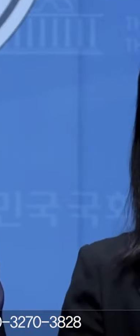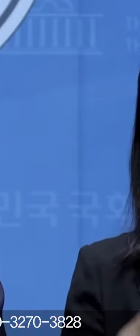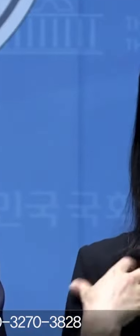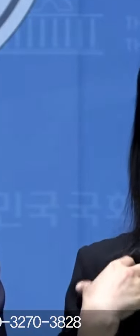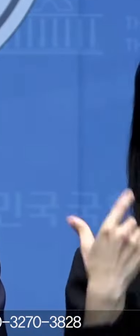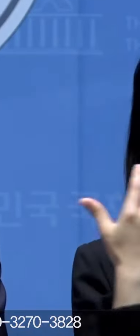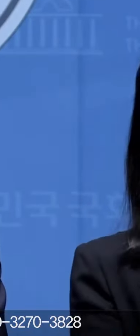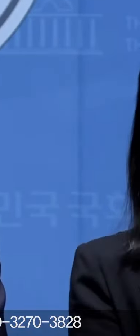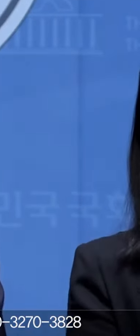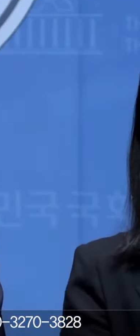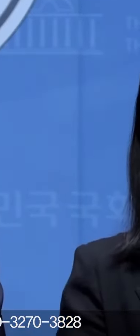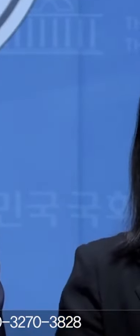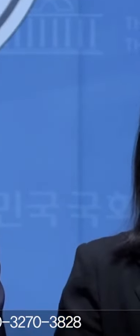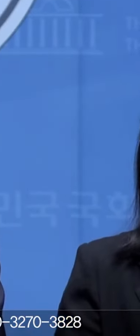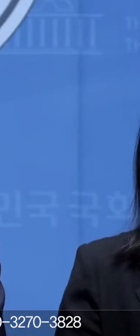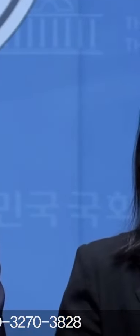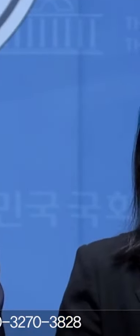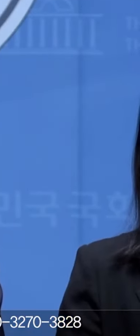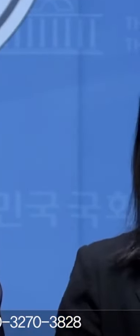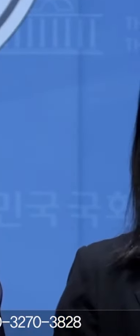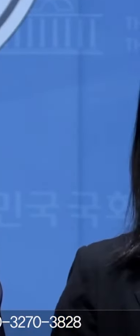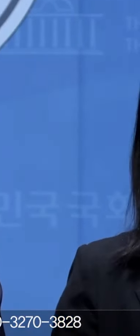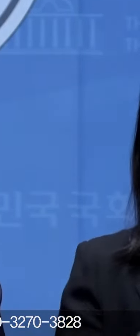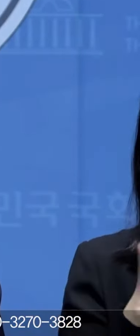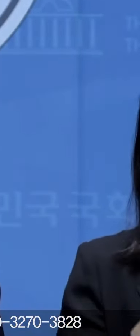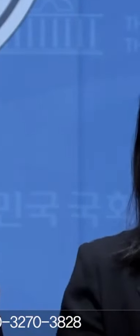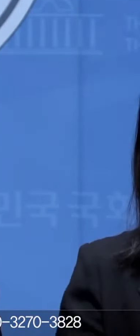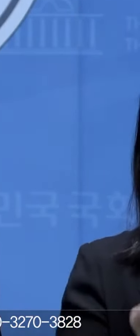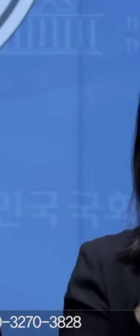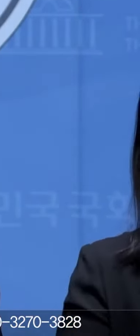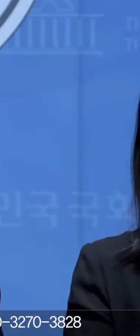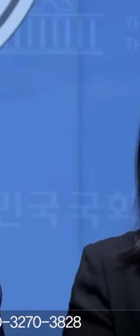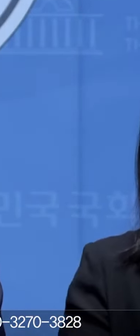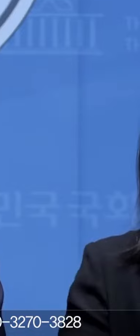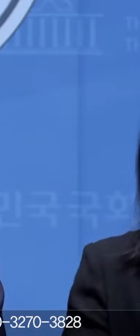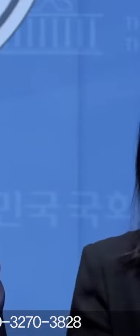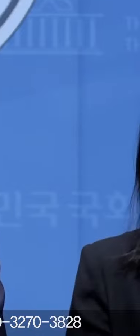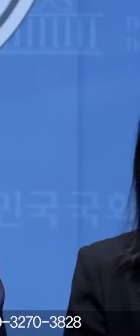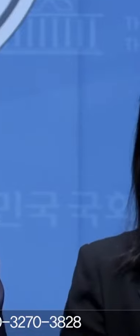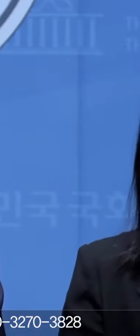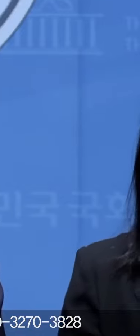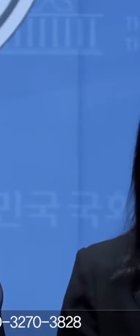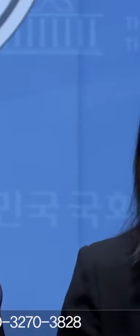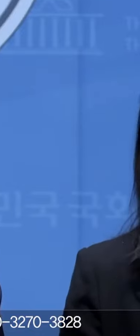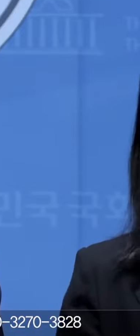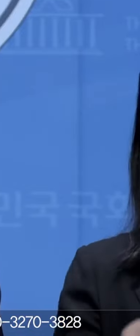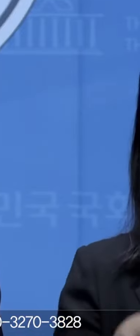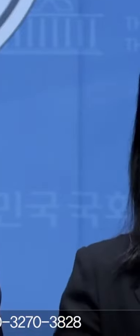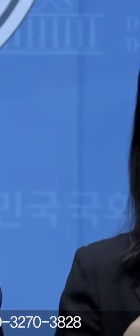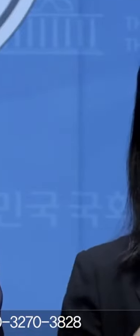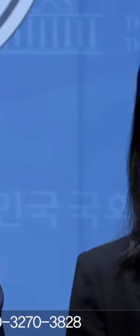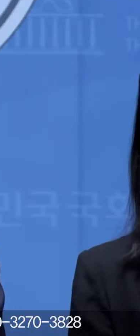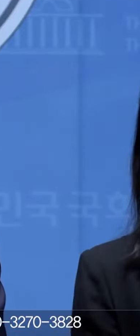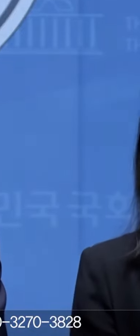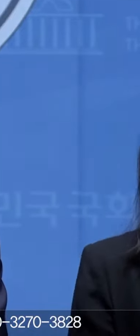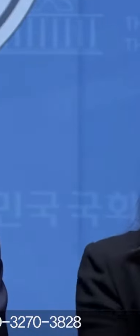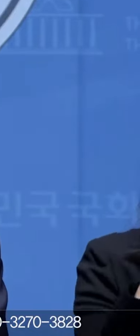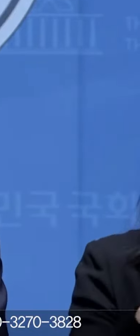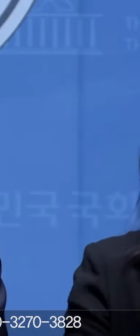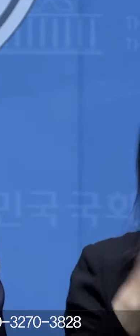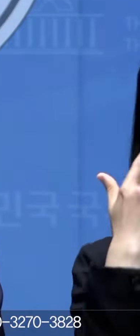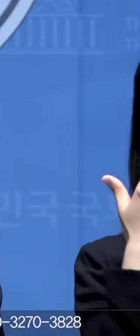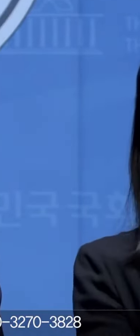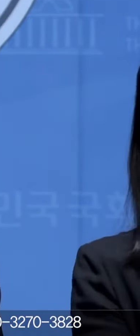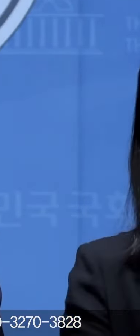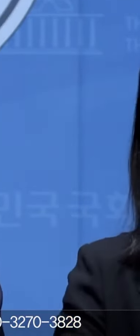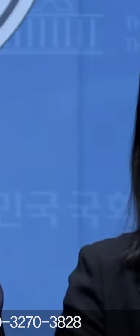대정부 질문이든 아니면 일정을 새로 잡든 장관이 출석하는 외교 안보 통일분야 대정부 질문이